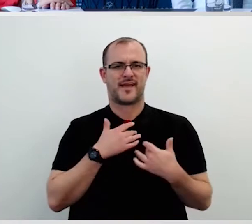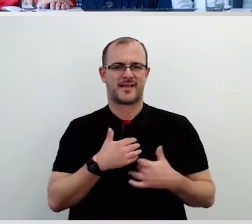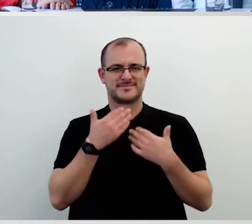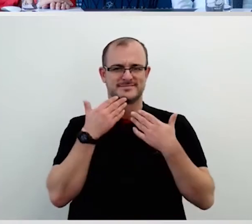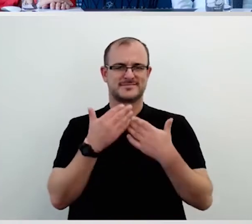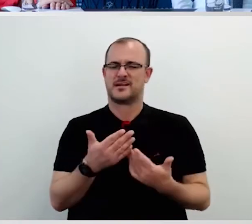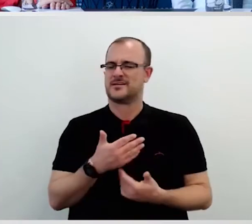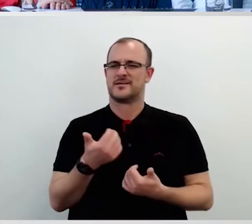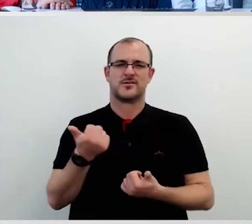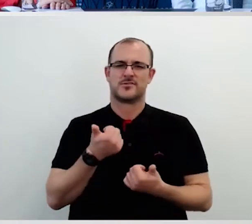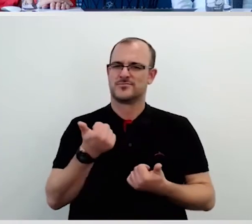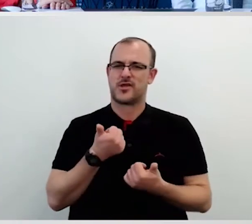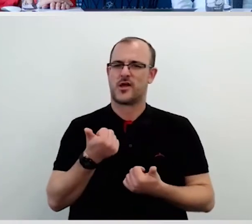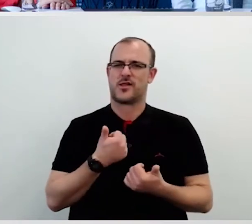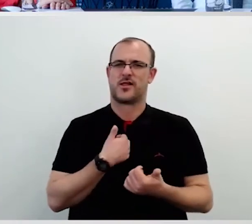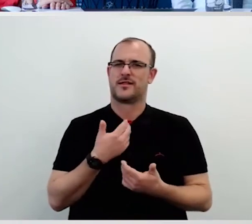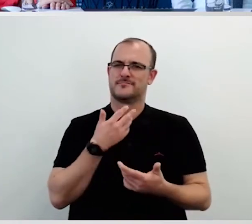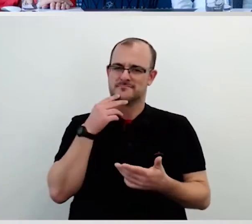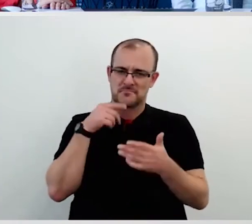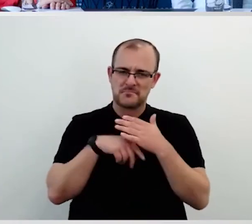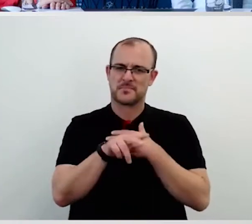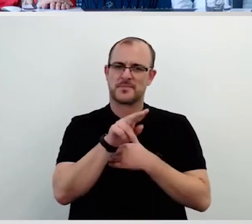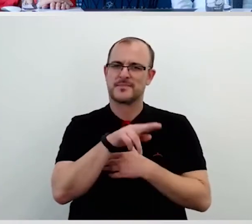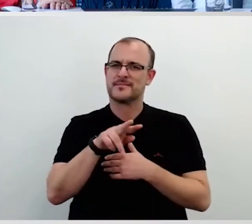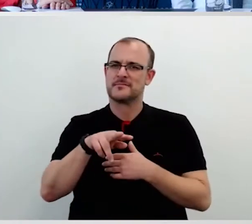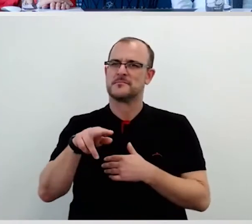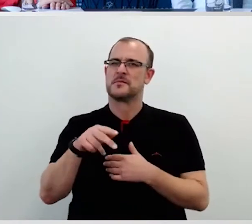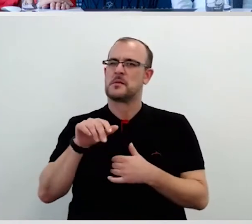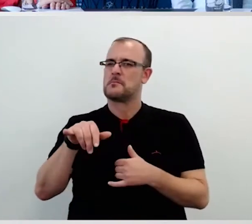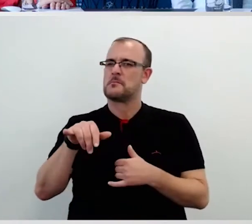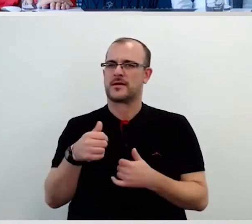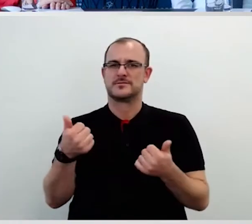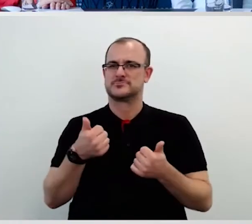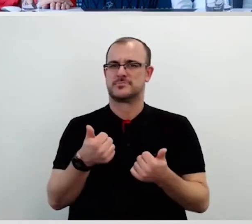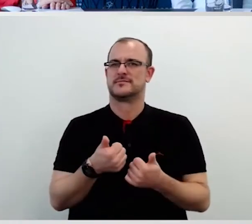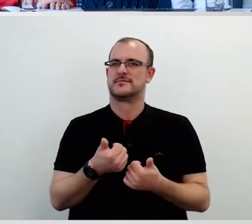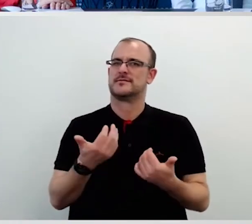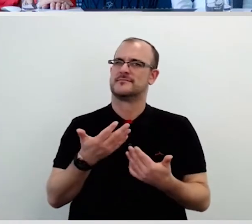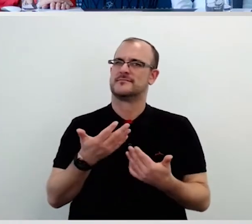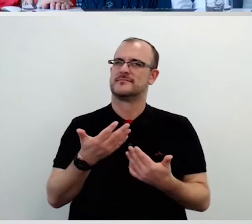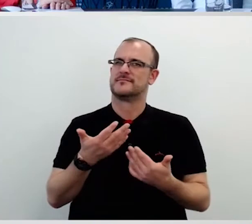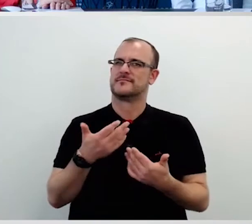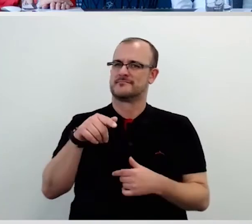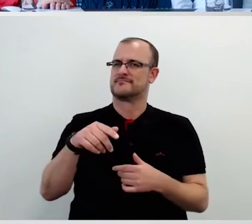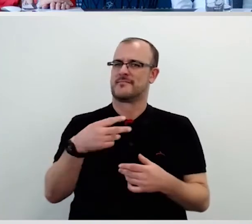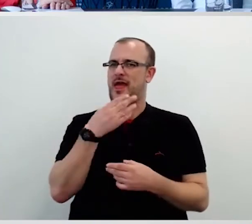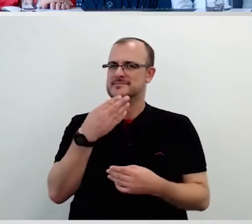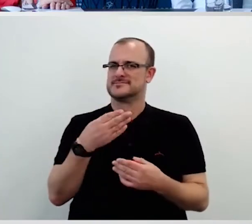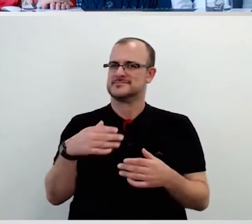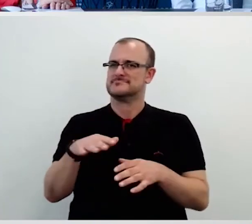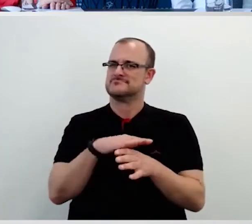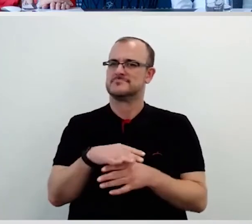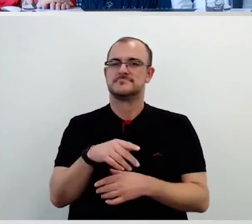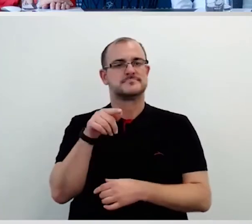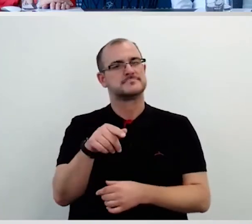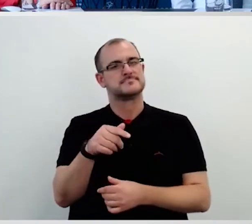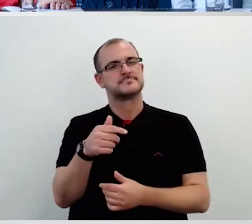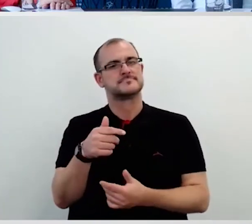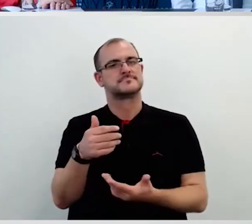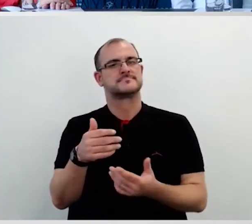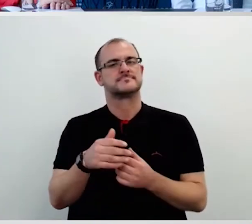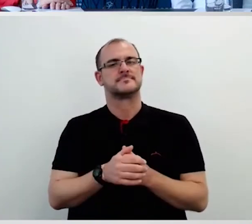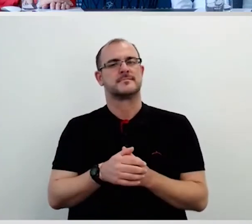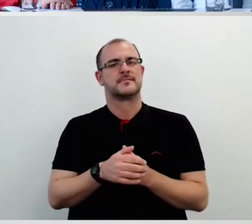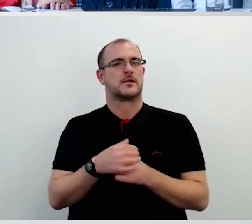tolle Einblicke in die Projekte auch, die in Hessen stattfinden, dort auf lokaler Ebene. Ich schaue noch mal,